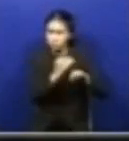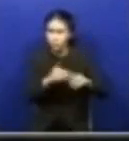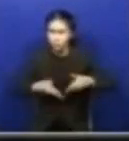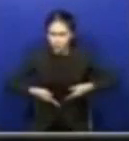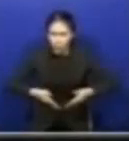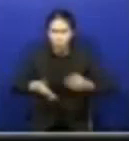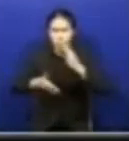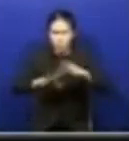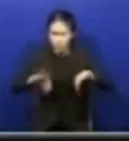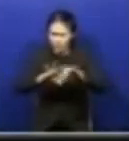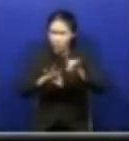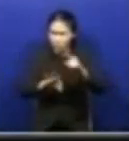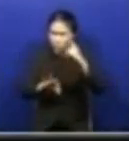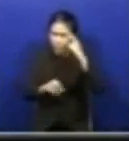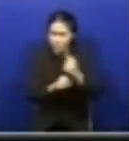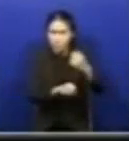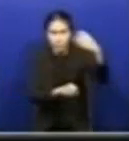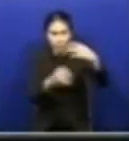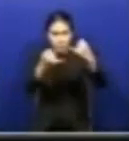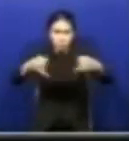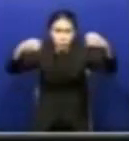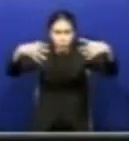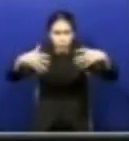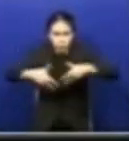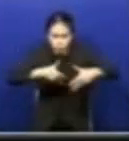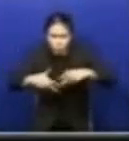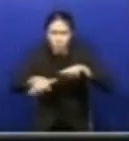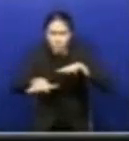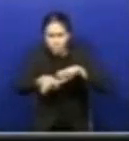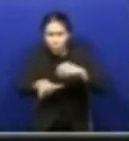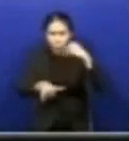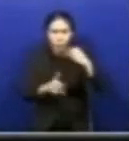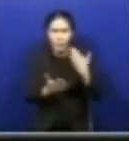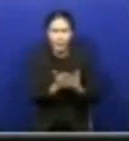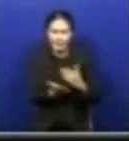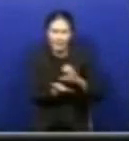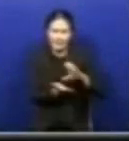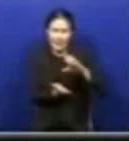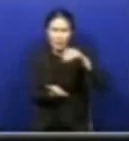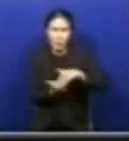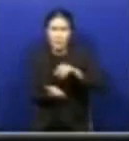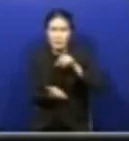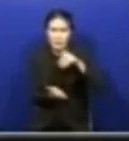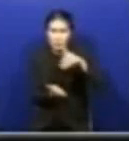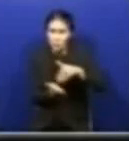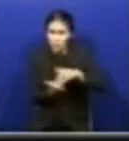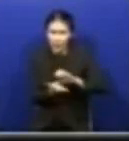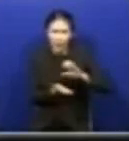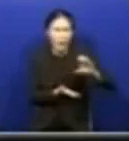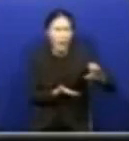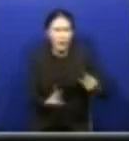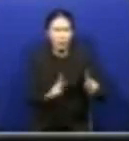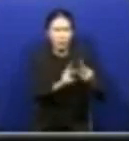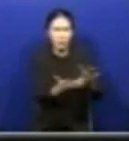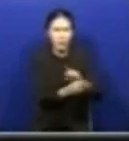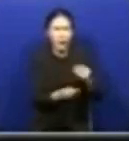ความจำเป็นไฟฟ้าที่มีชุมชนหนาแน่นเกิดอุบัติเหตุบ่อยเอาคืนให้เขาไปกระทรวงวัฒนธรรมเอาคืนไปส